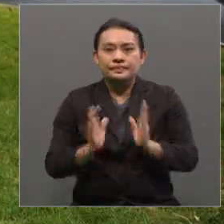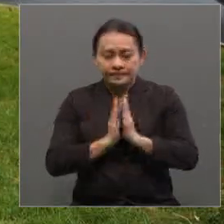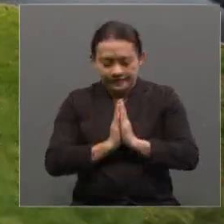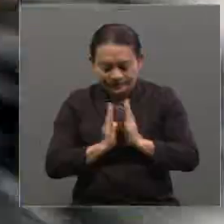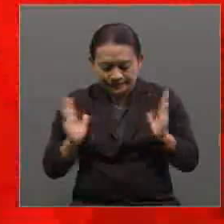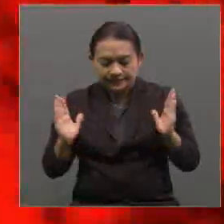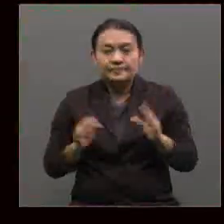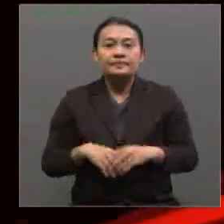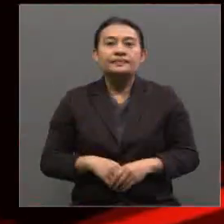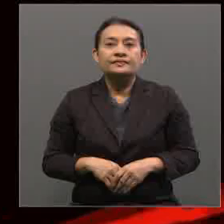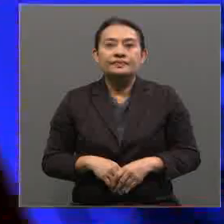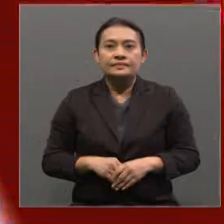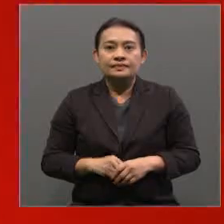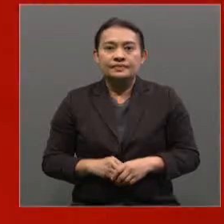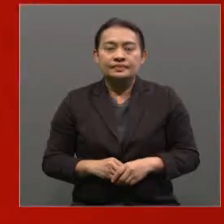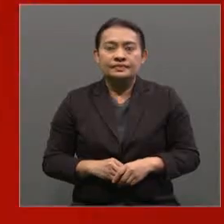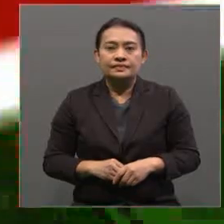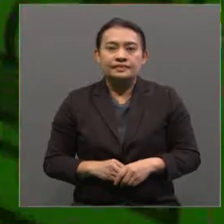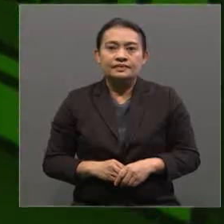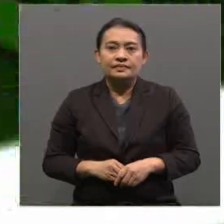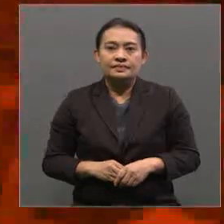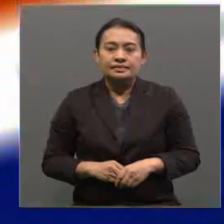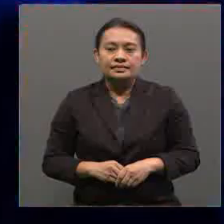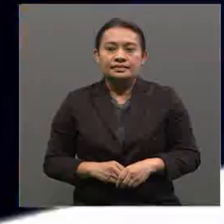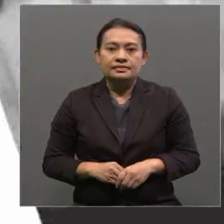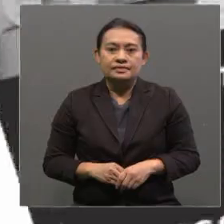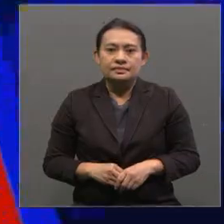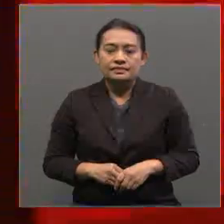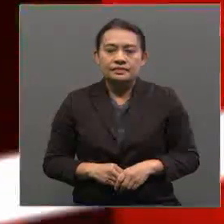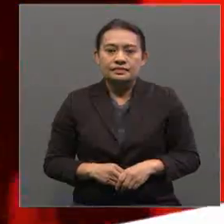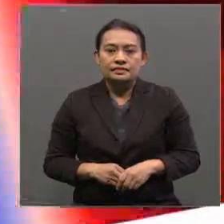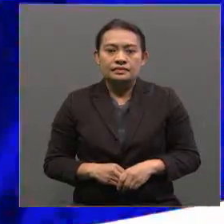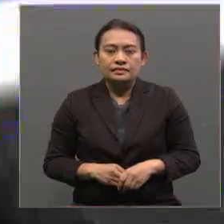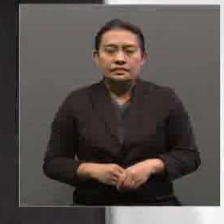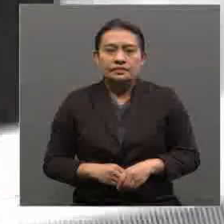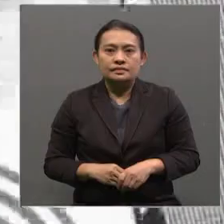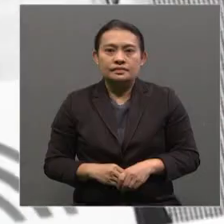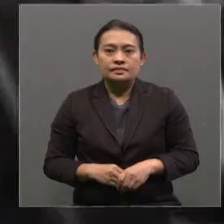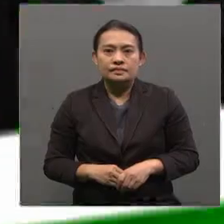คุณครับน้องครับ